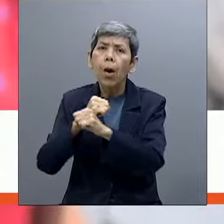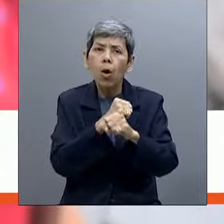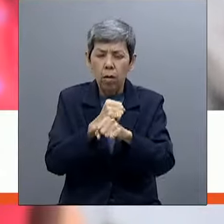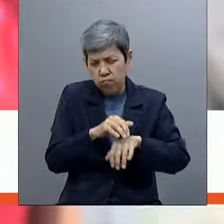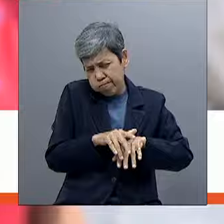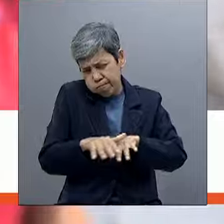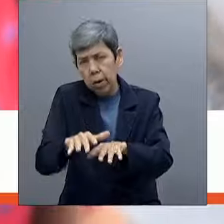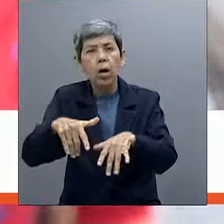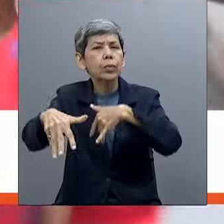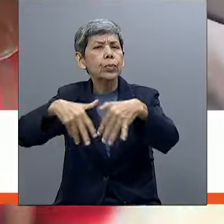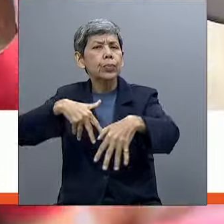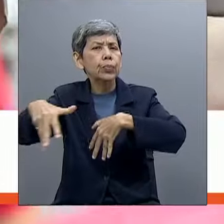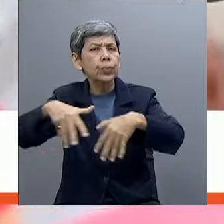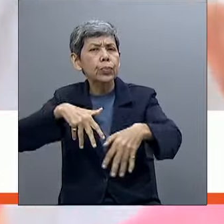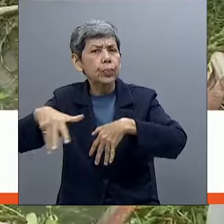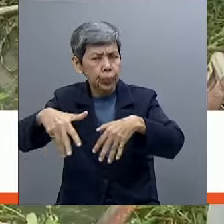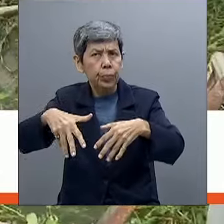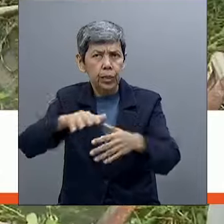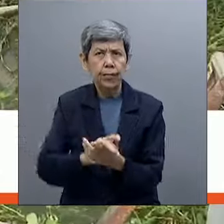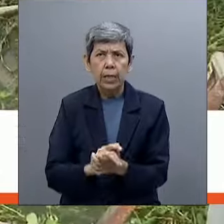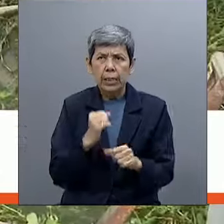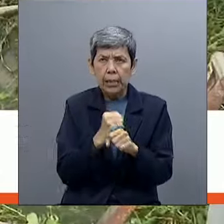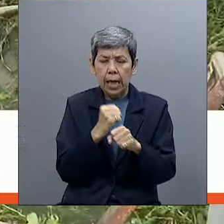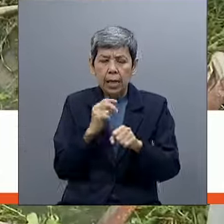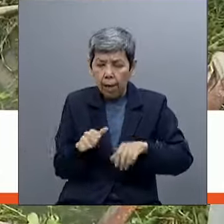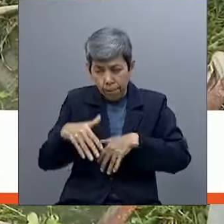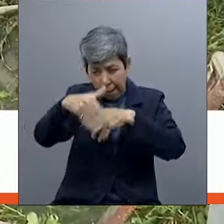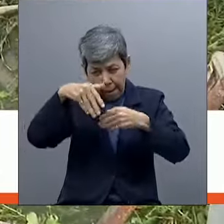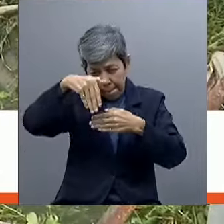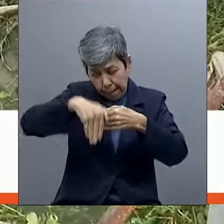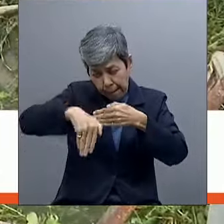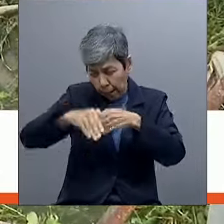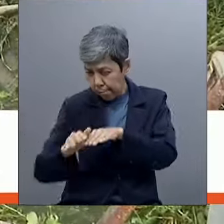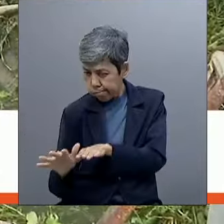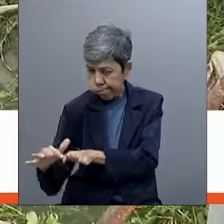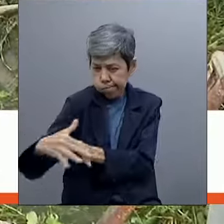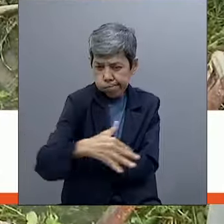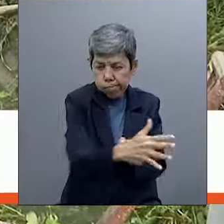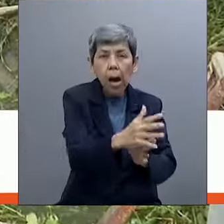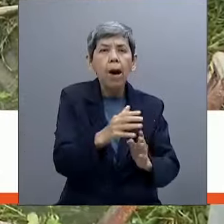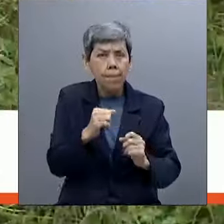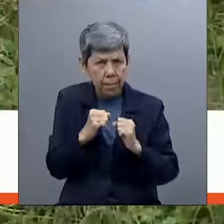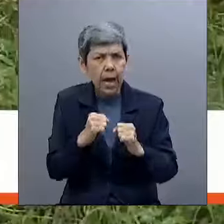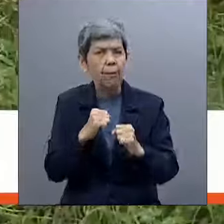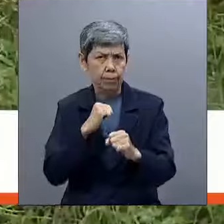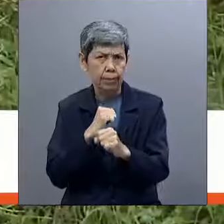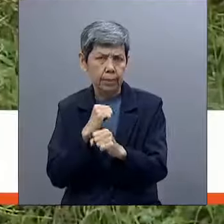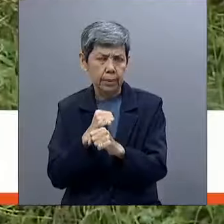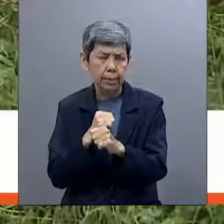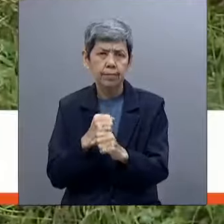ไปท่วมชุมชนผ่านลำเหมืองเส้นนี้เพื่อเบี่ยงน้ำไปยังเส้นทางอื่นซึ่งทำเท่าที่ทำได้ครับ